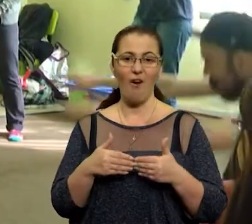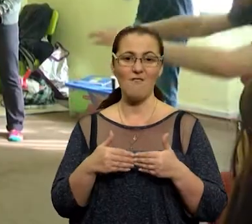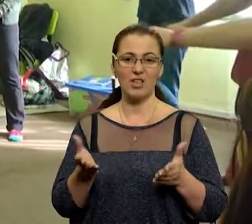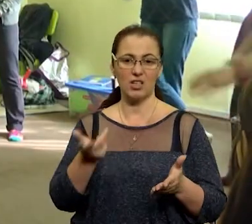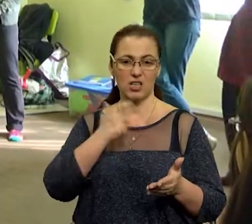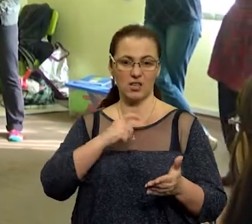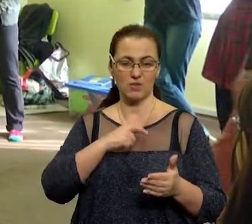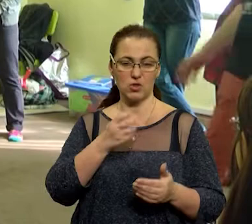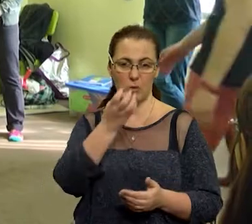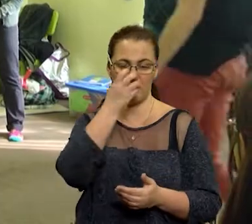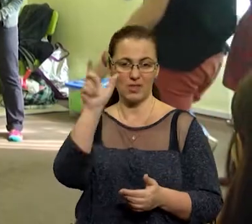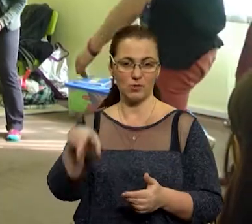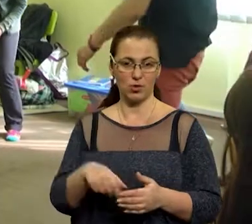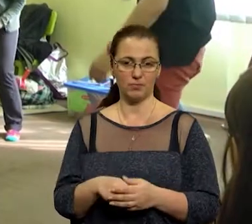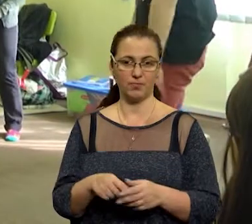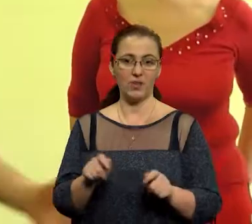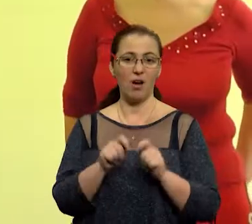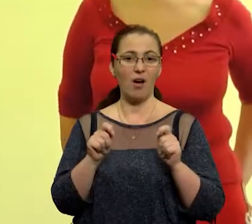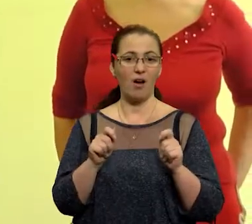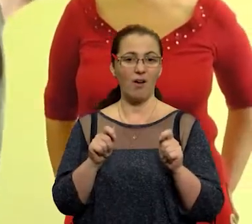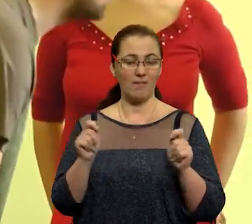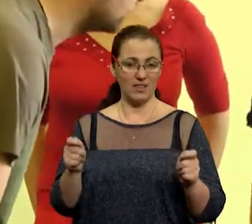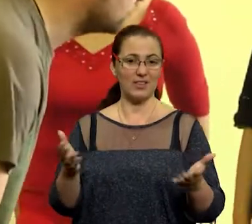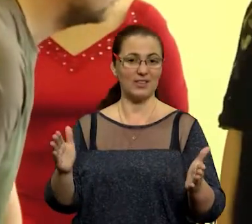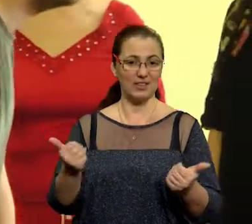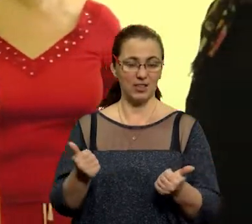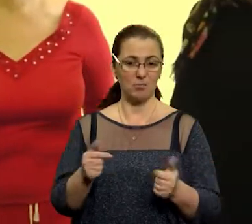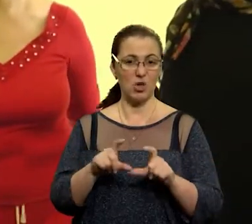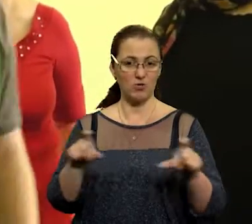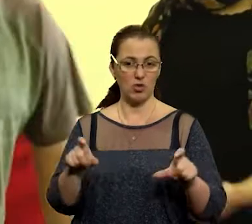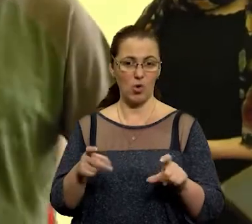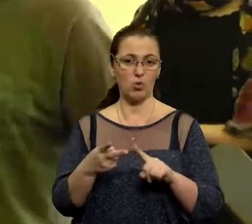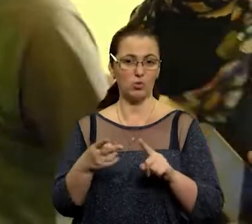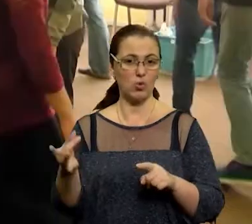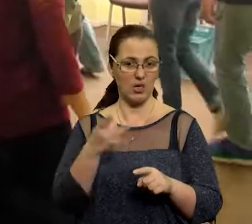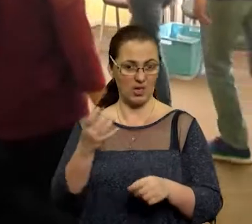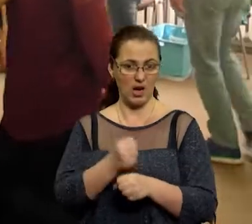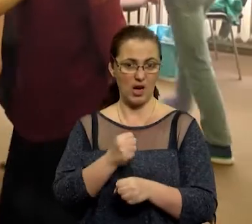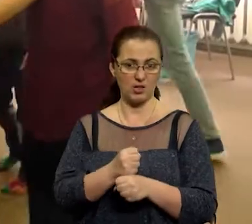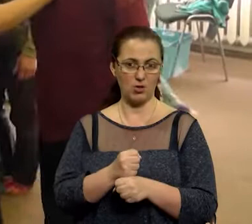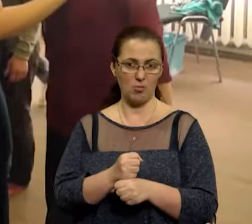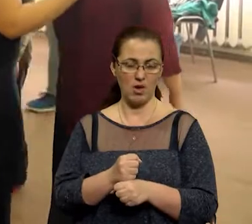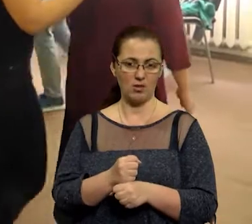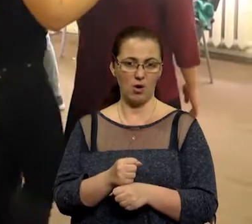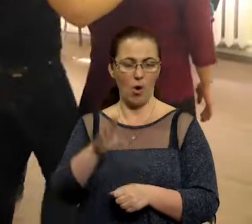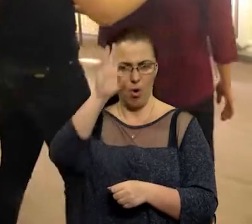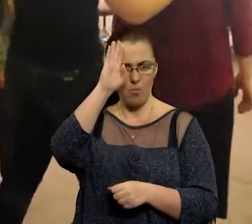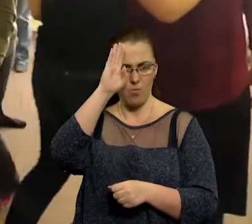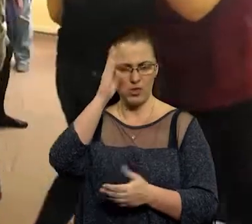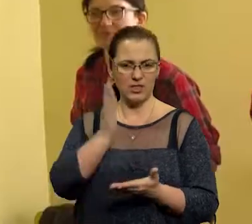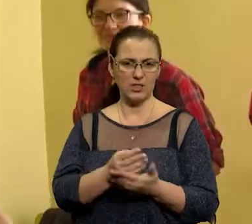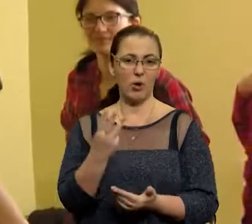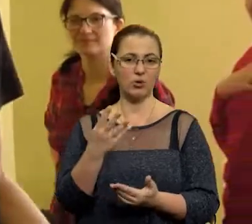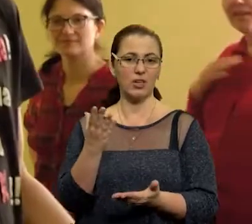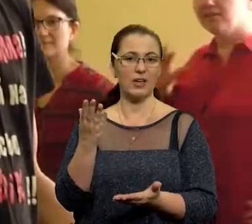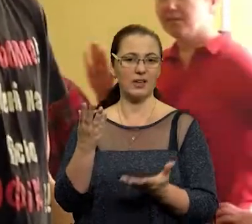Набір у цю незвичайну школу у Львові влаштовують вдруге. Аби виховати майбутнє покоління, у клоунів зі стажем є лише 3 дні. Серед вимог до